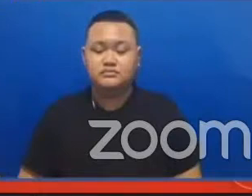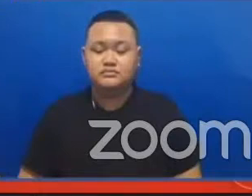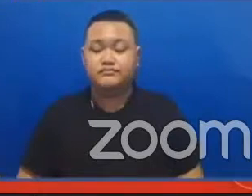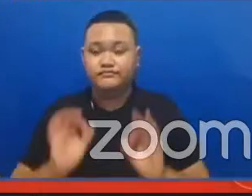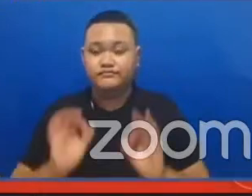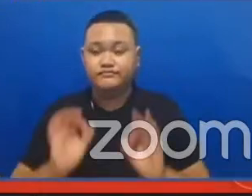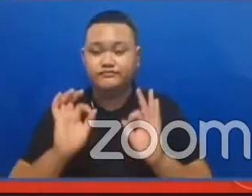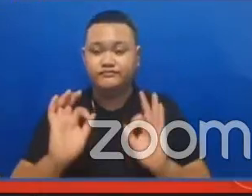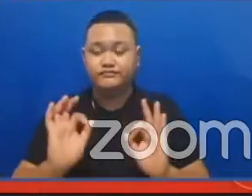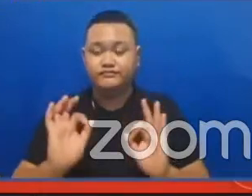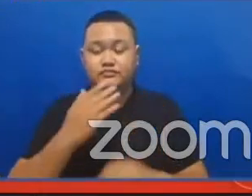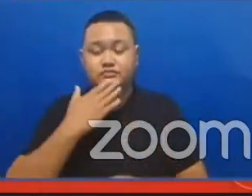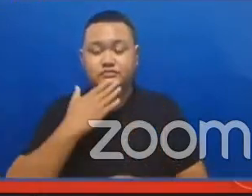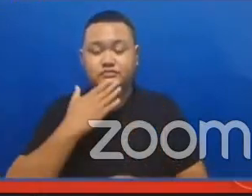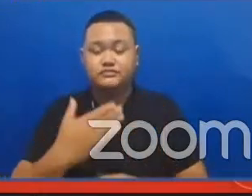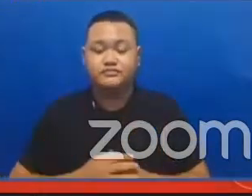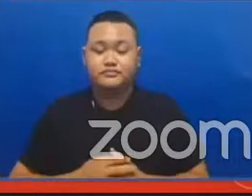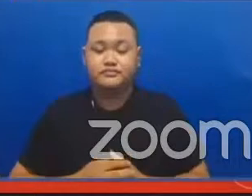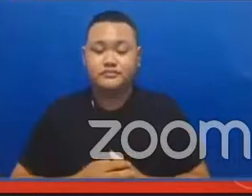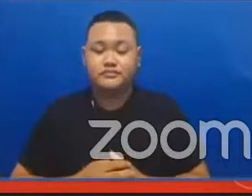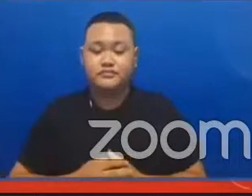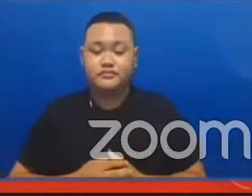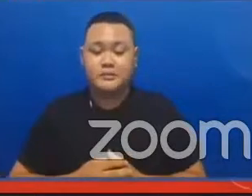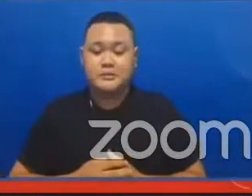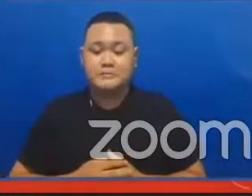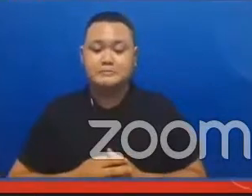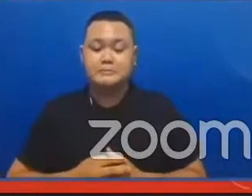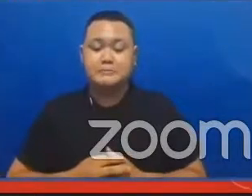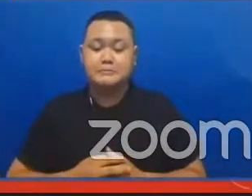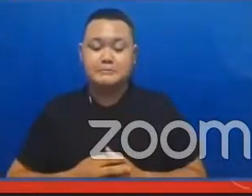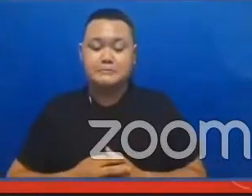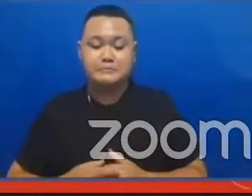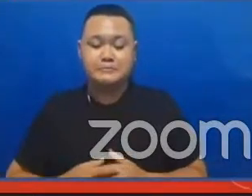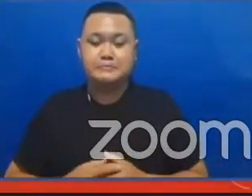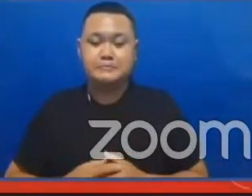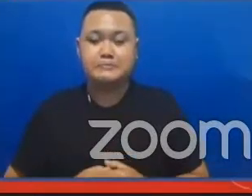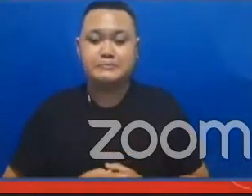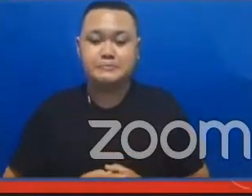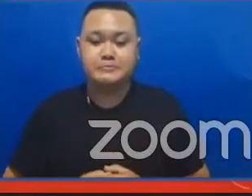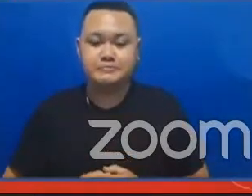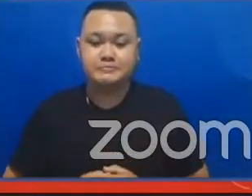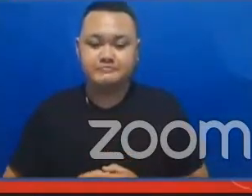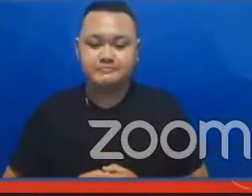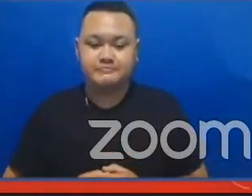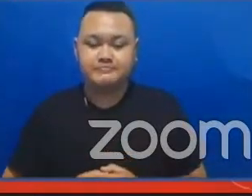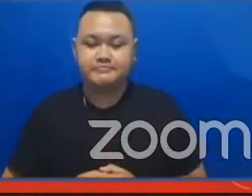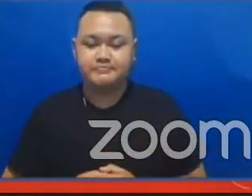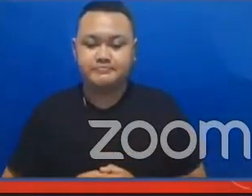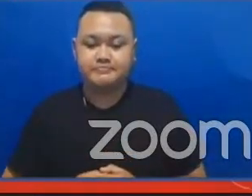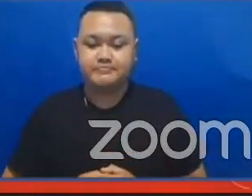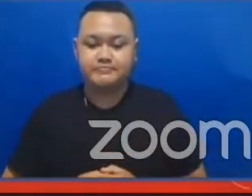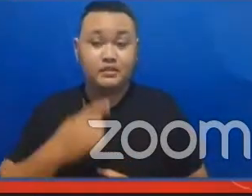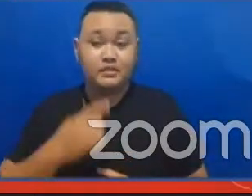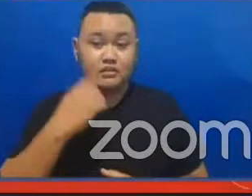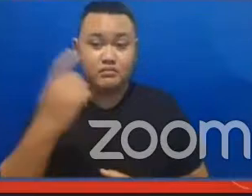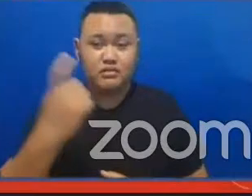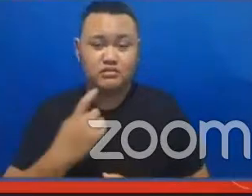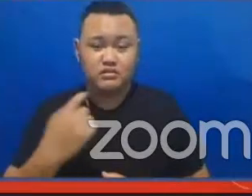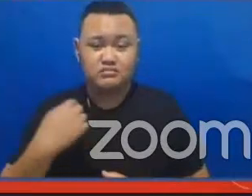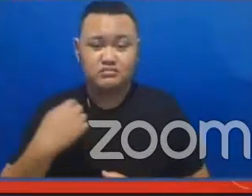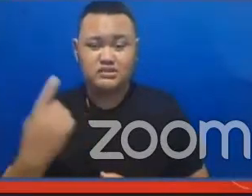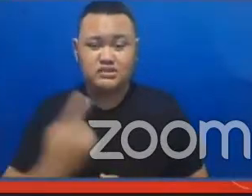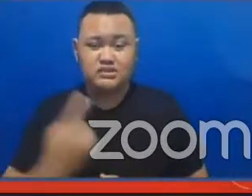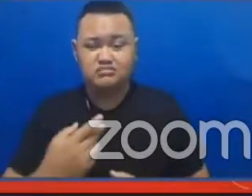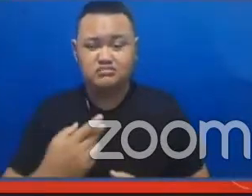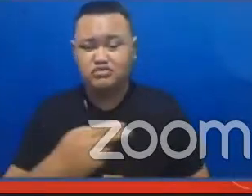Saya kira baik. Seperti itu, Mas. Ya, baik. Terima kasih, Pak Rudin. Memang ini untuk terkait pertanyaan ini